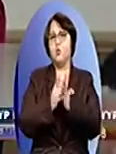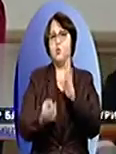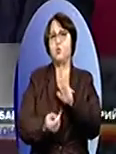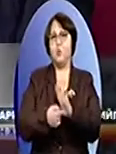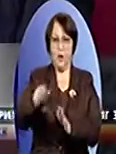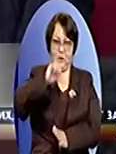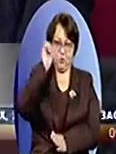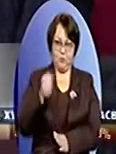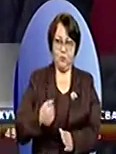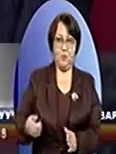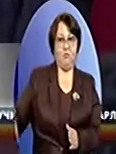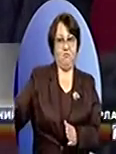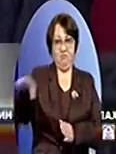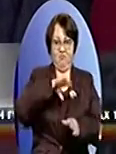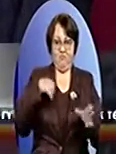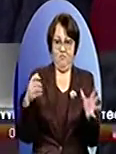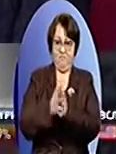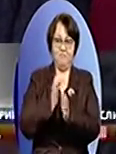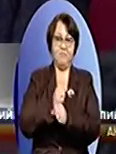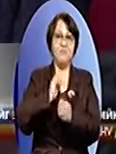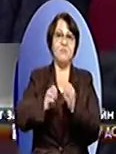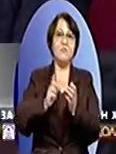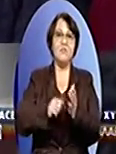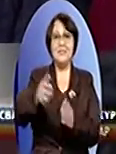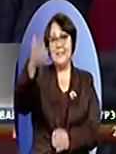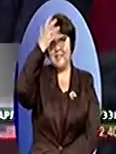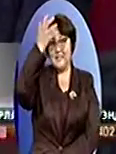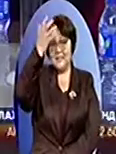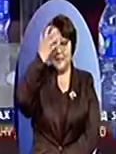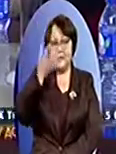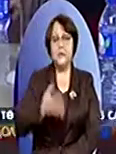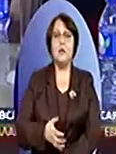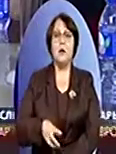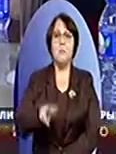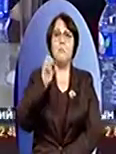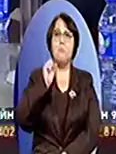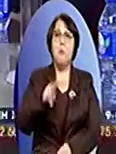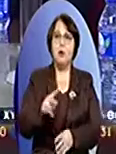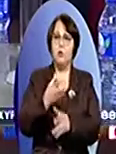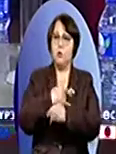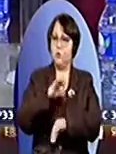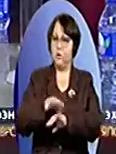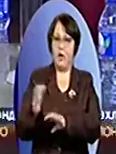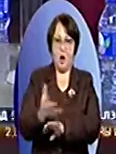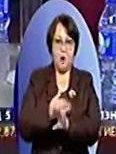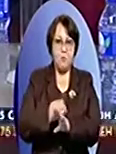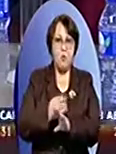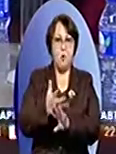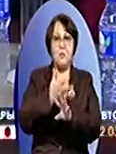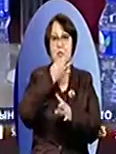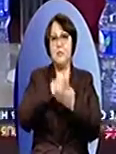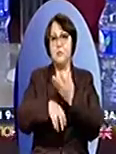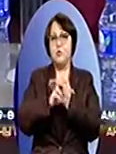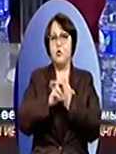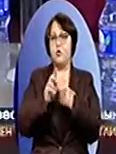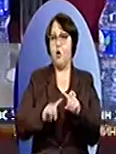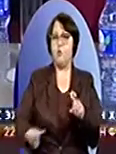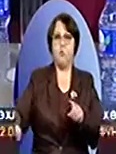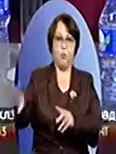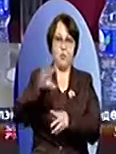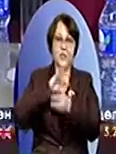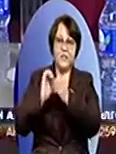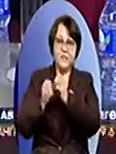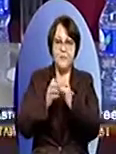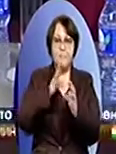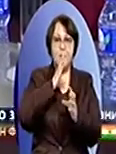ажил. Засгийн газраас малын өвчнөд тэмцэх өрсөлдөлт сэргийлэх арга хэмжээ орон даяар хэрэгжүүлж байна. Энэ хүрээнд ерөнхий сайд өнөөдөр